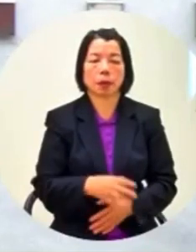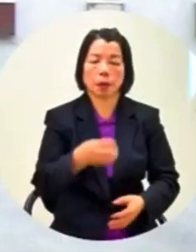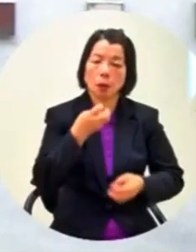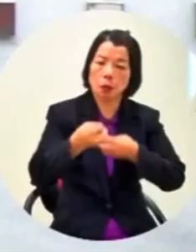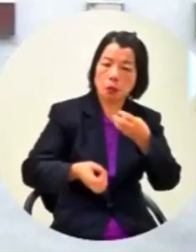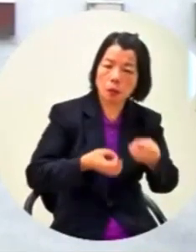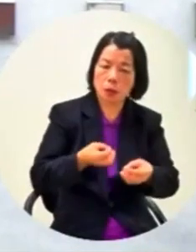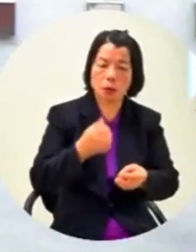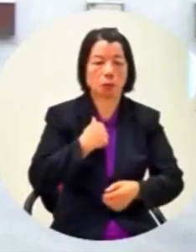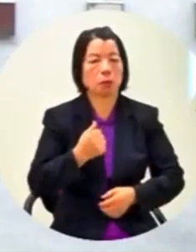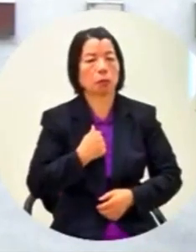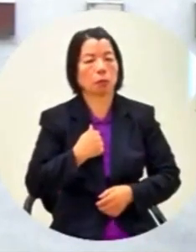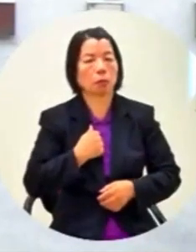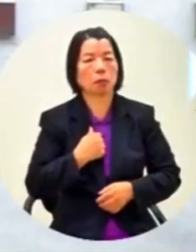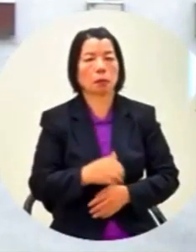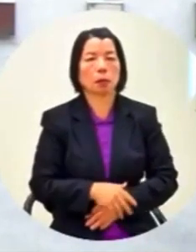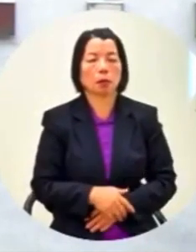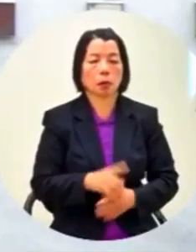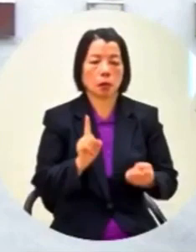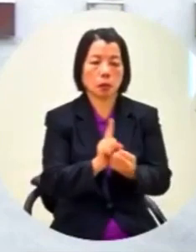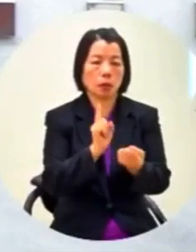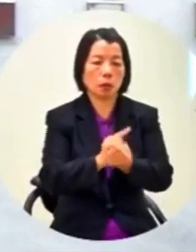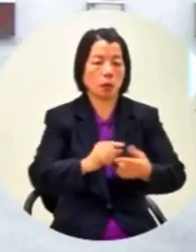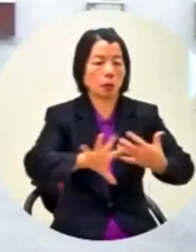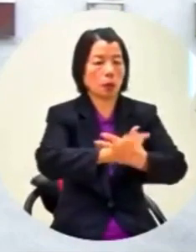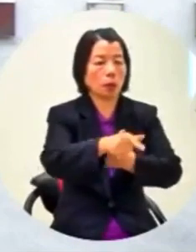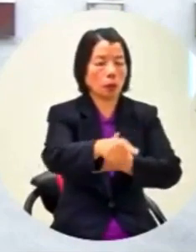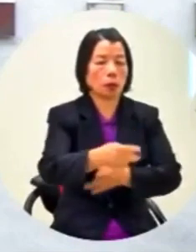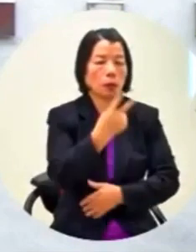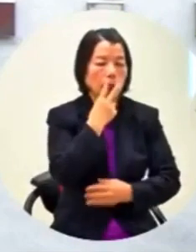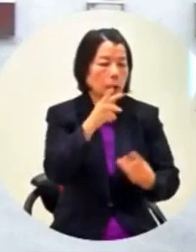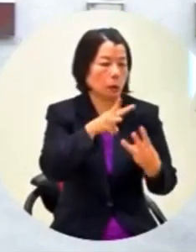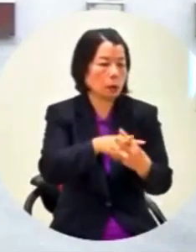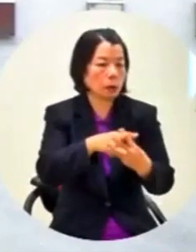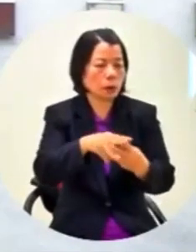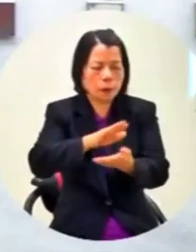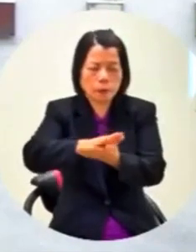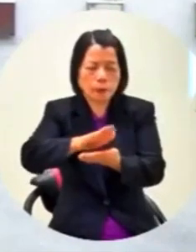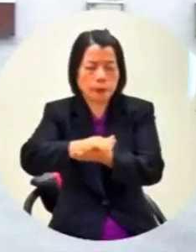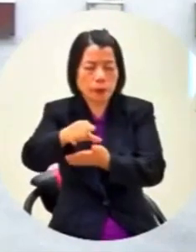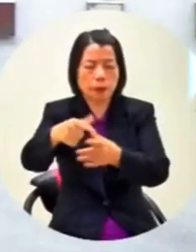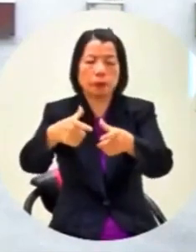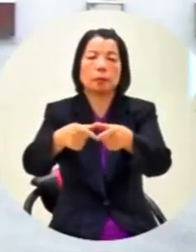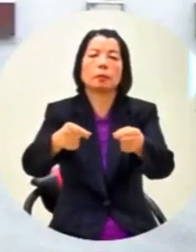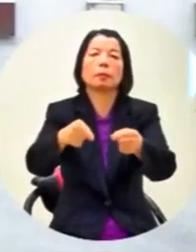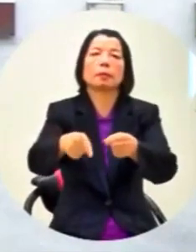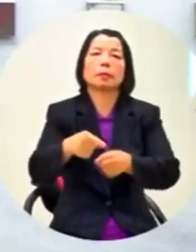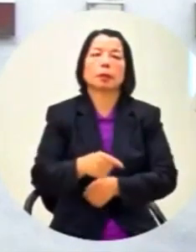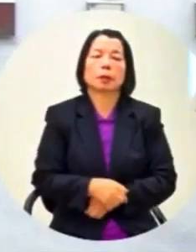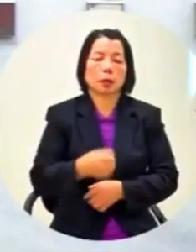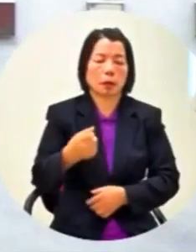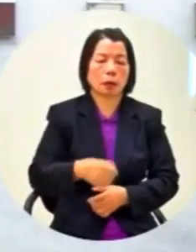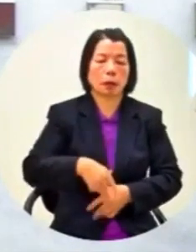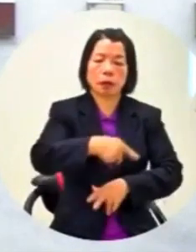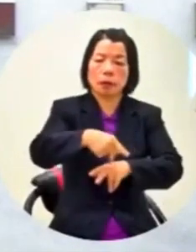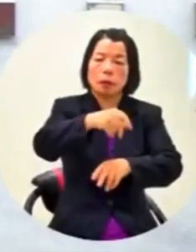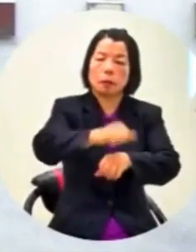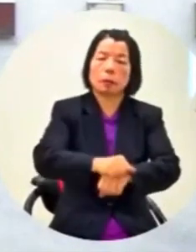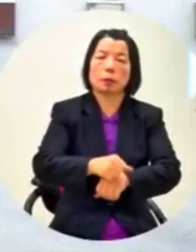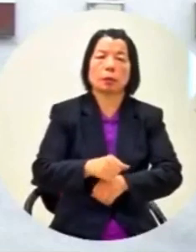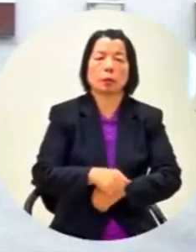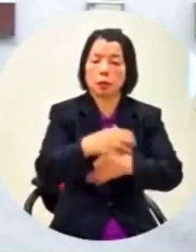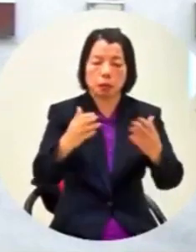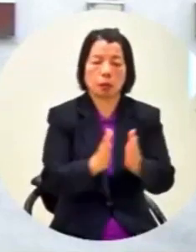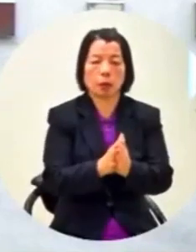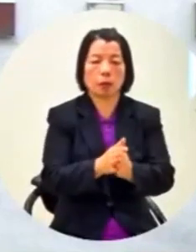解，在我们隔壁的国家，全亚洲最干净的国家日本、新加坡已经全国